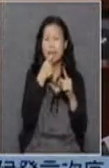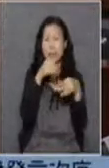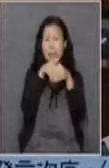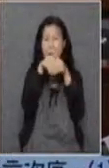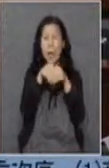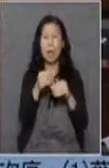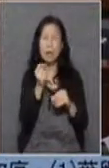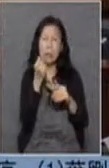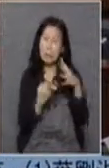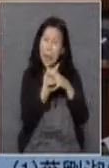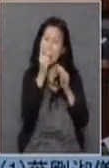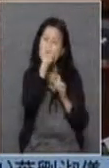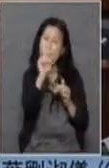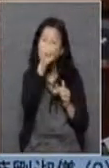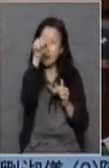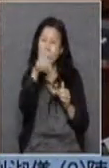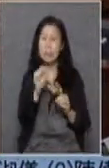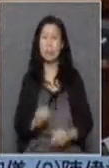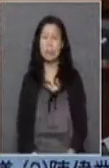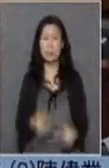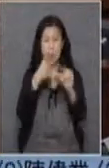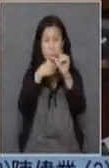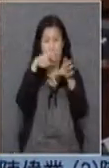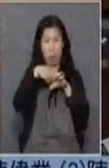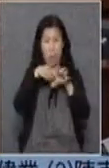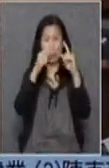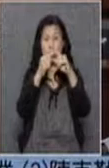呢？就是說中產人士